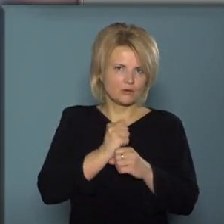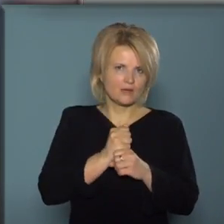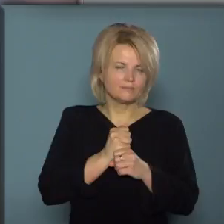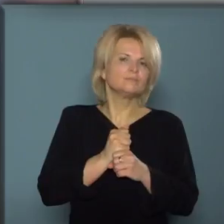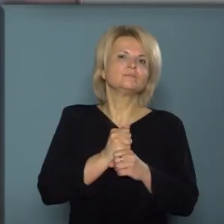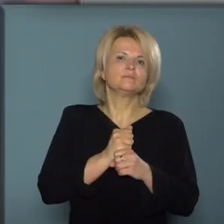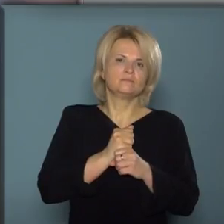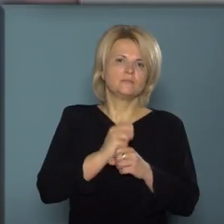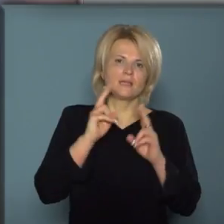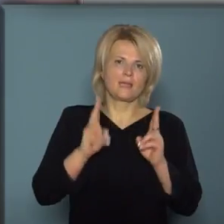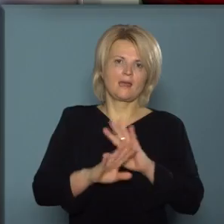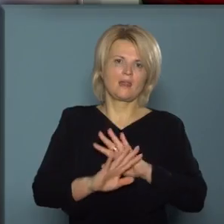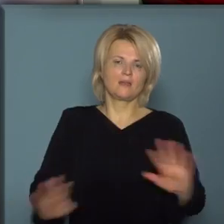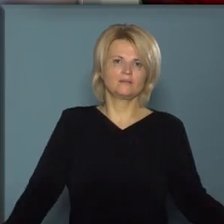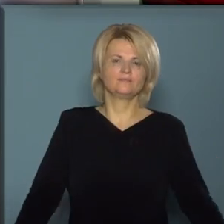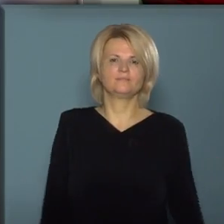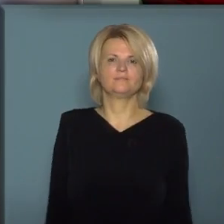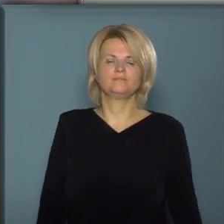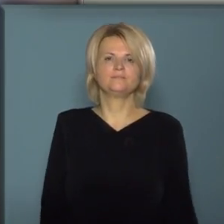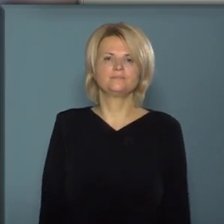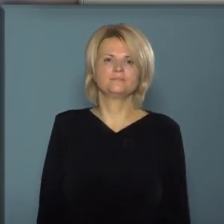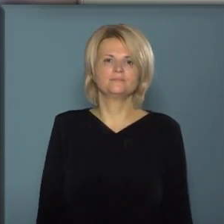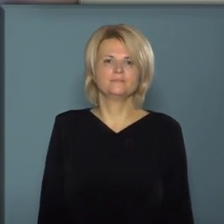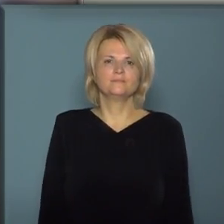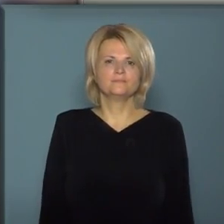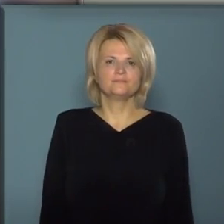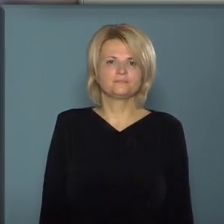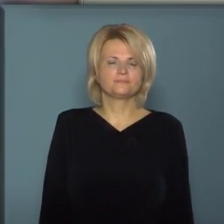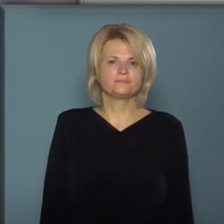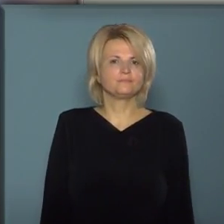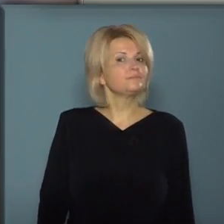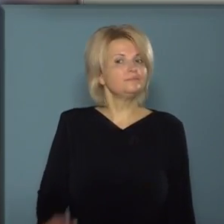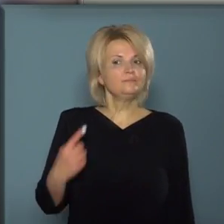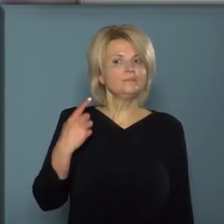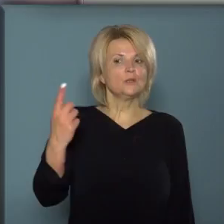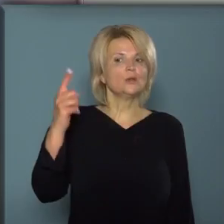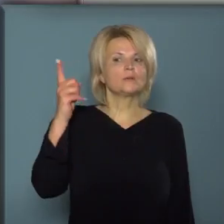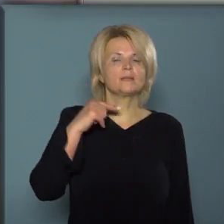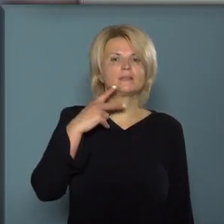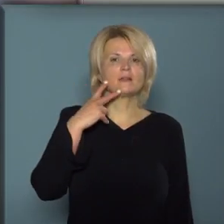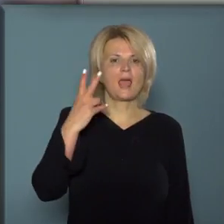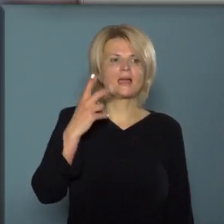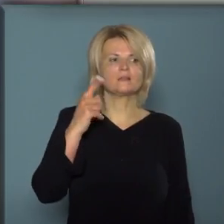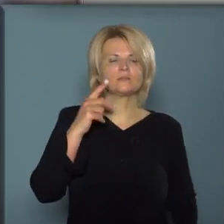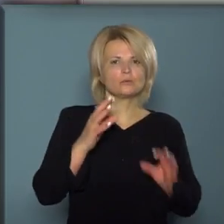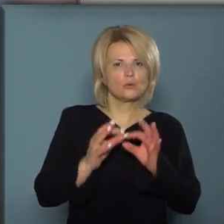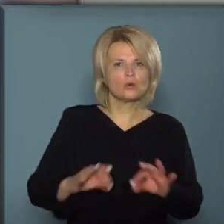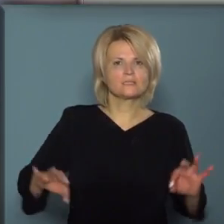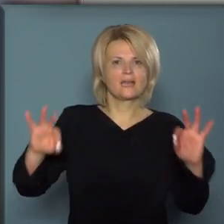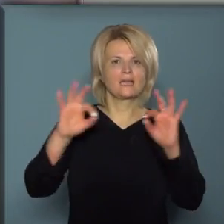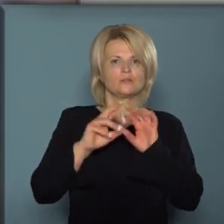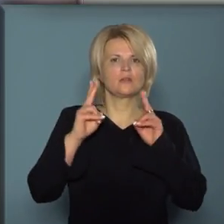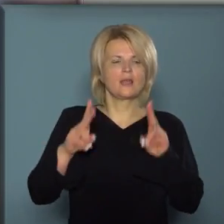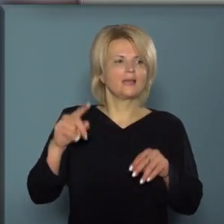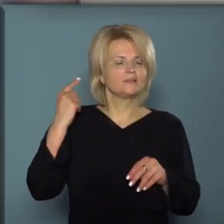hogy összpontosuljon. Önök egyébként mit érzékelnek abból, amit országos szinten időnként